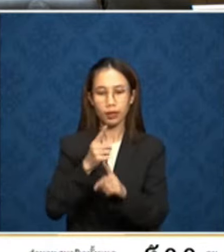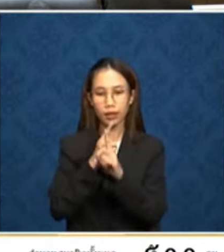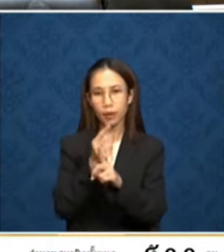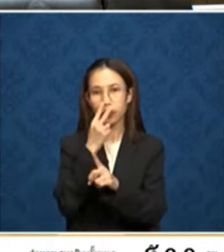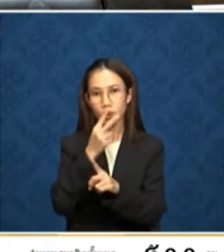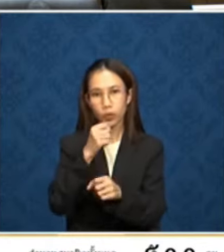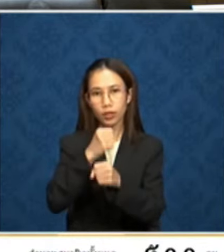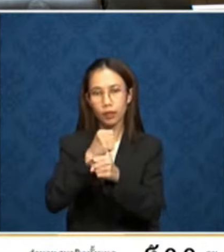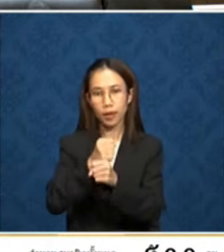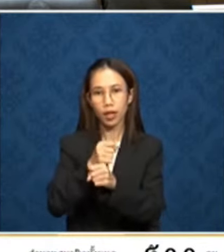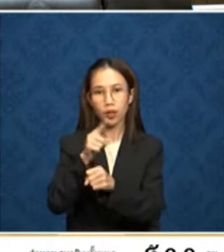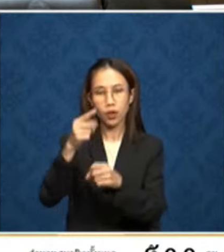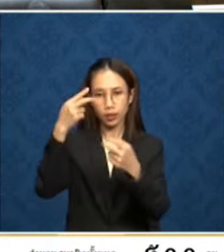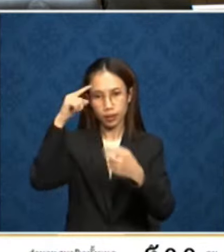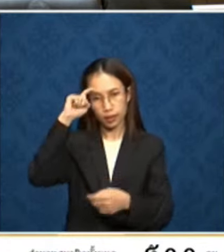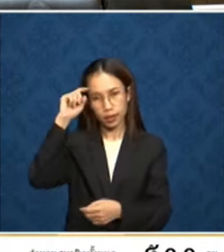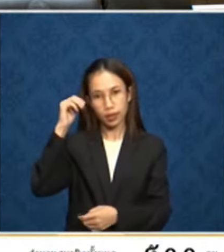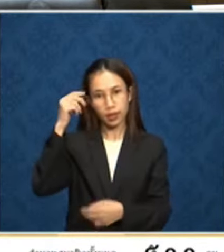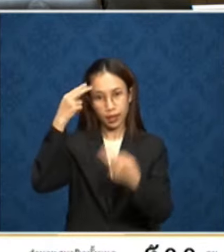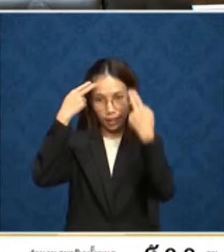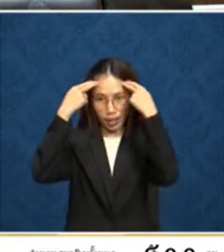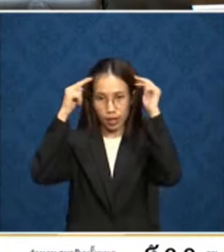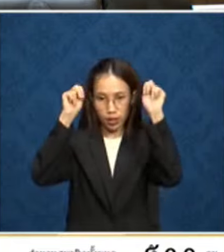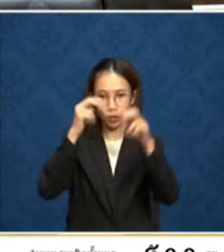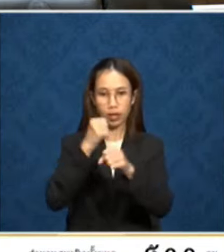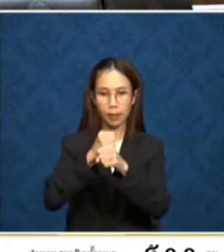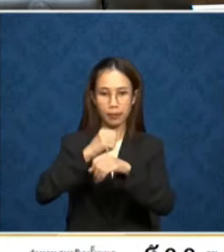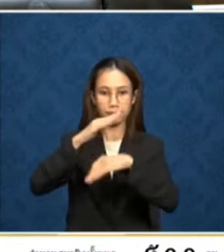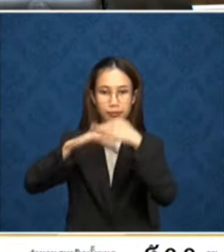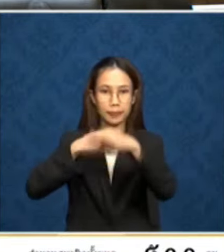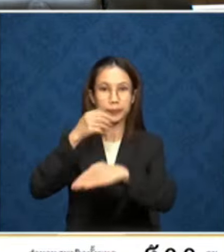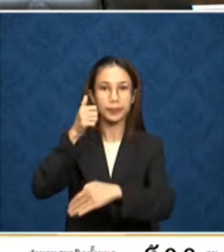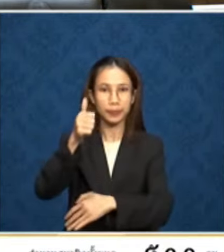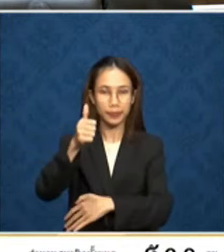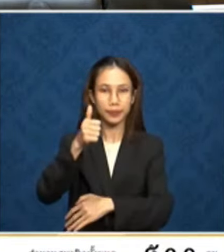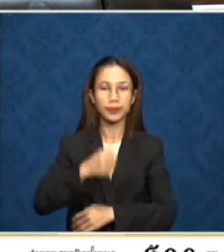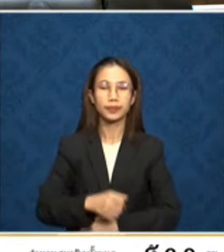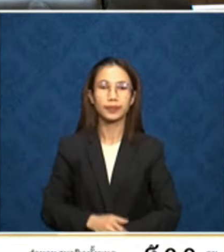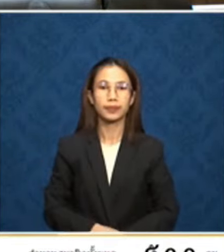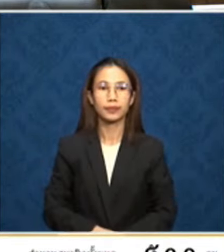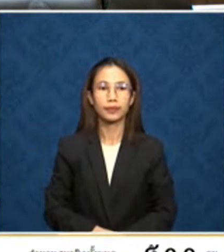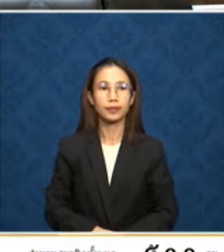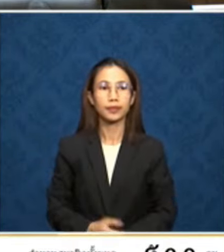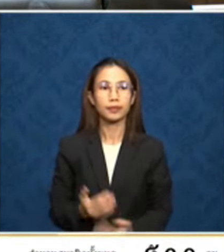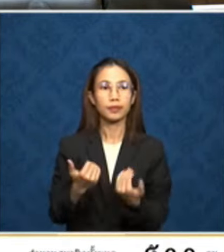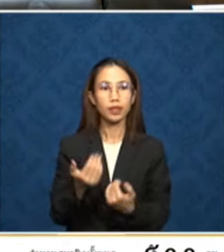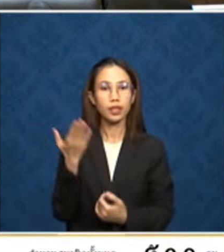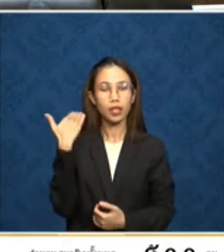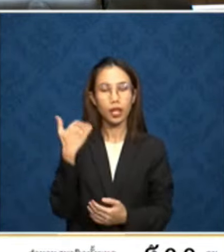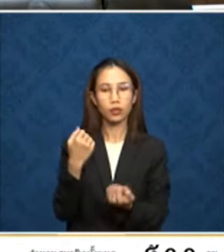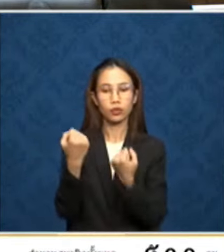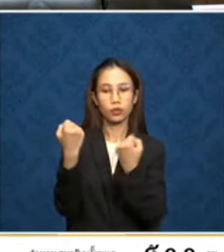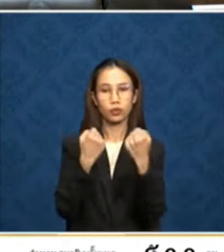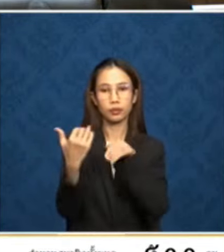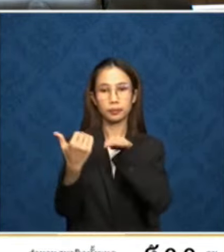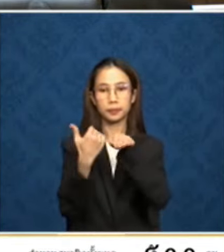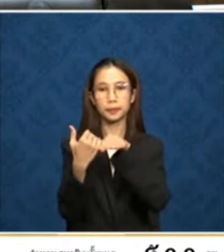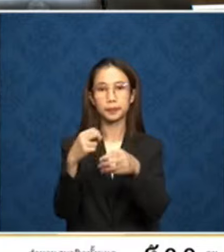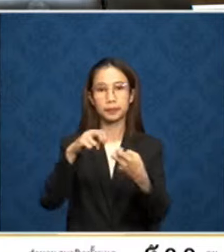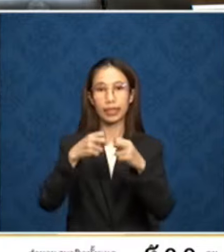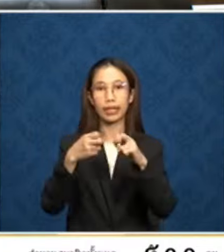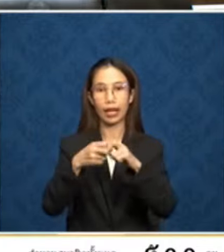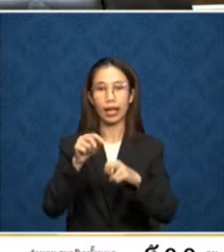งานอย่างใกล้ชิดของท่านนายกรัฐมนตรีทำให้การทำงานคืบหน้ามากท่านประธานคะนอกจากเรื่องคมนาคมที่เป็นปัญหาหลัก